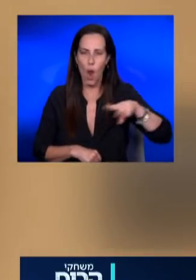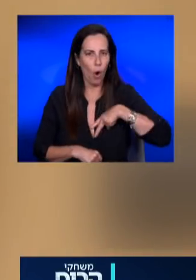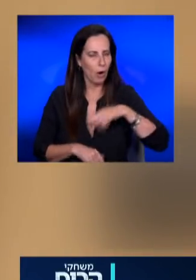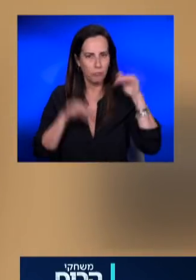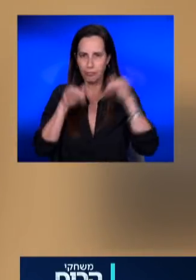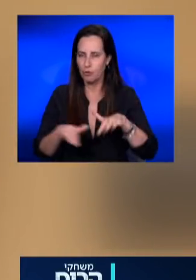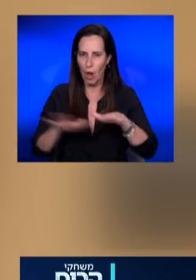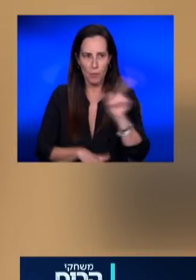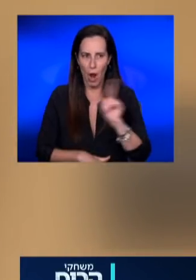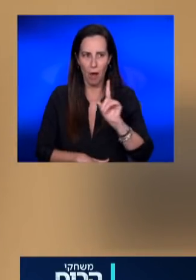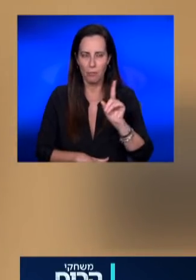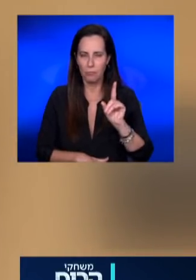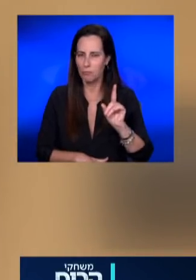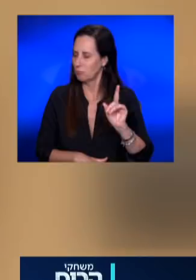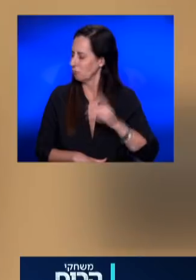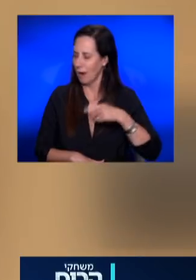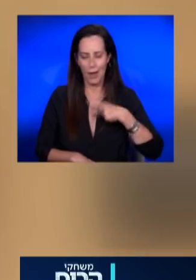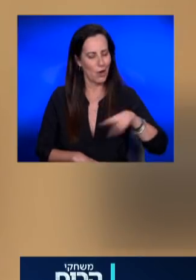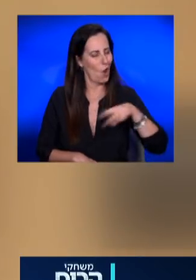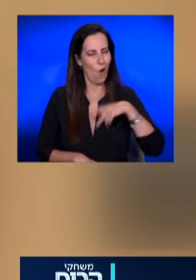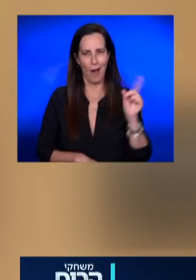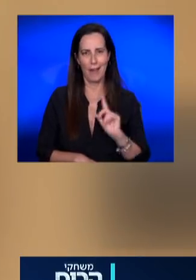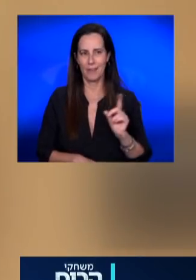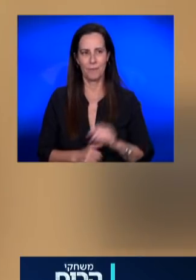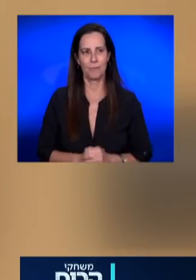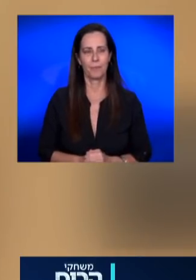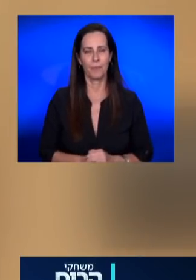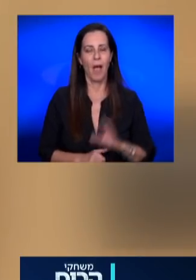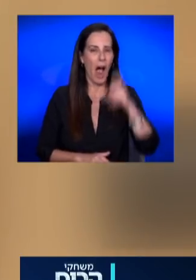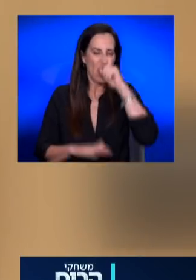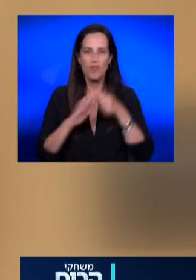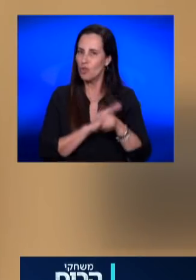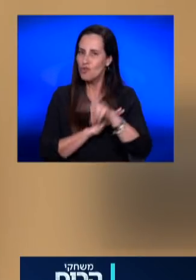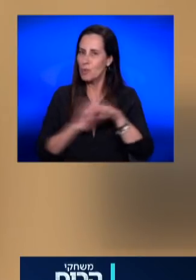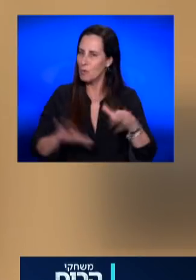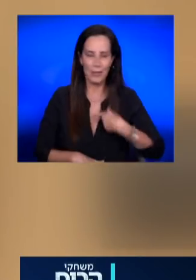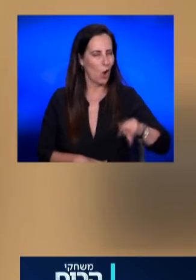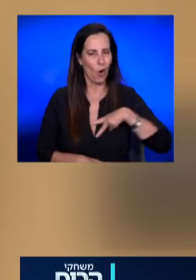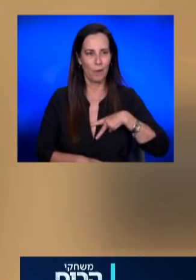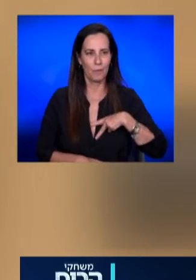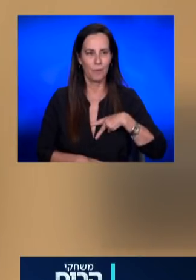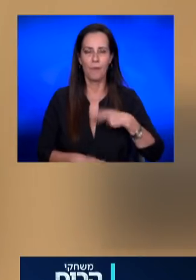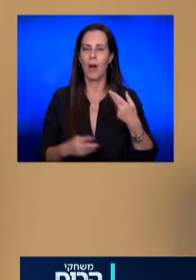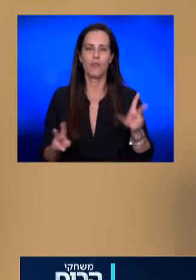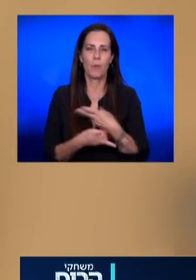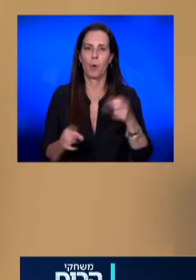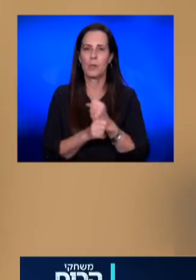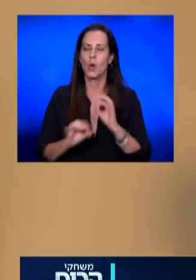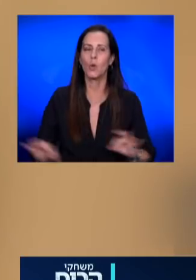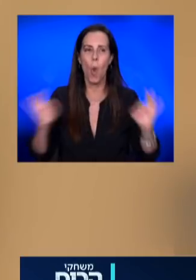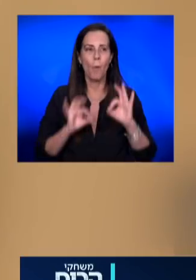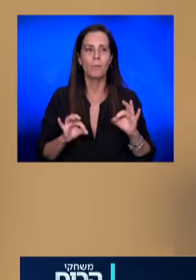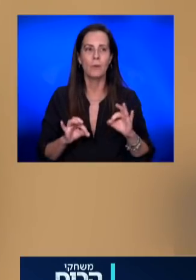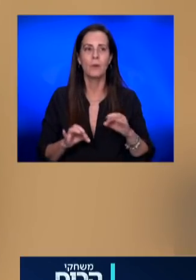responsible for the breakdown in governance, for the corruption, and for the incompetence that has